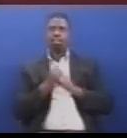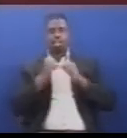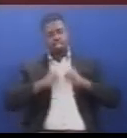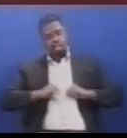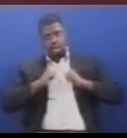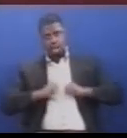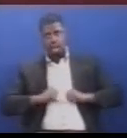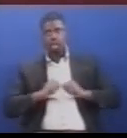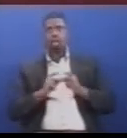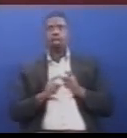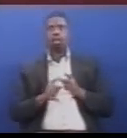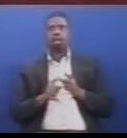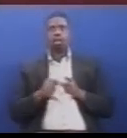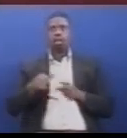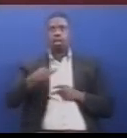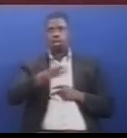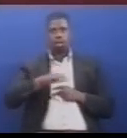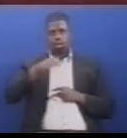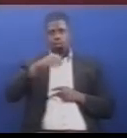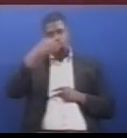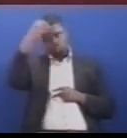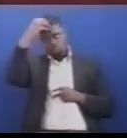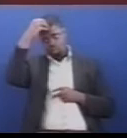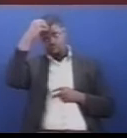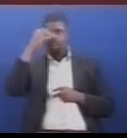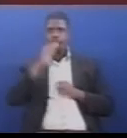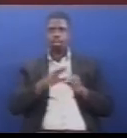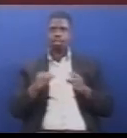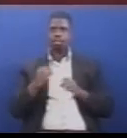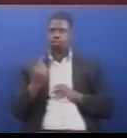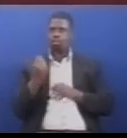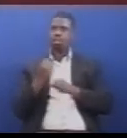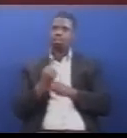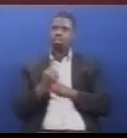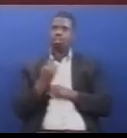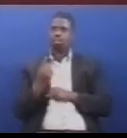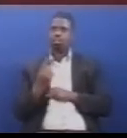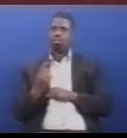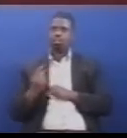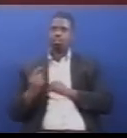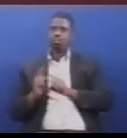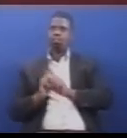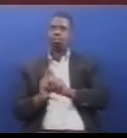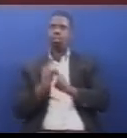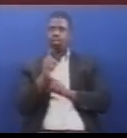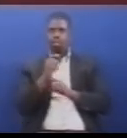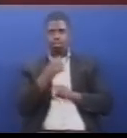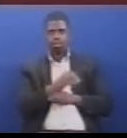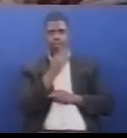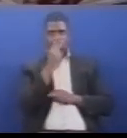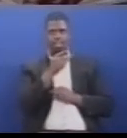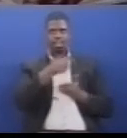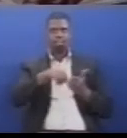ya eneo la Unguja, basi moja ya kazi zangu itakuwa ni kufuatana na wewe kwenda kuangalia kituo hicho.